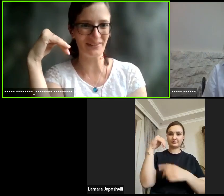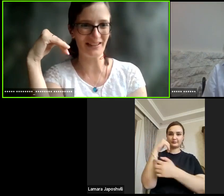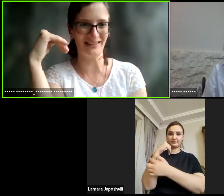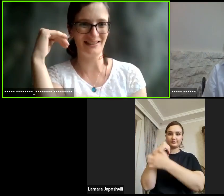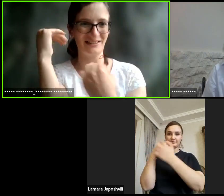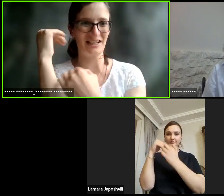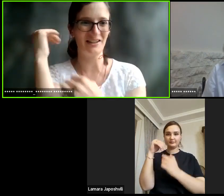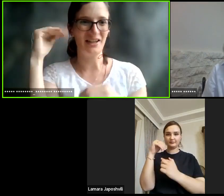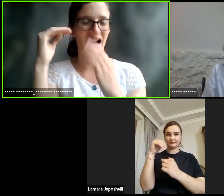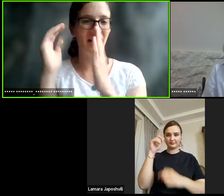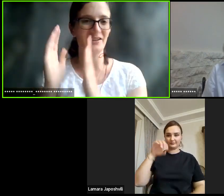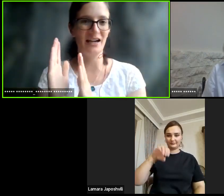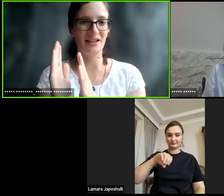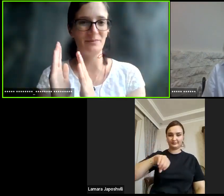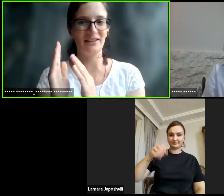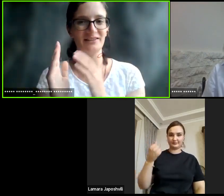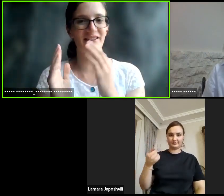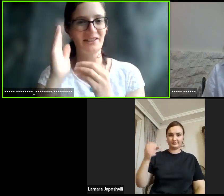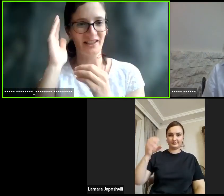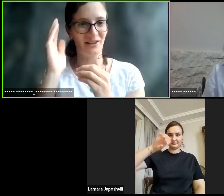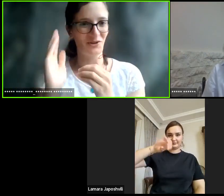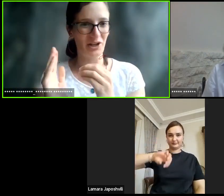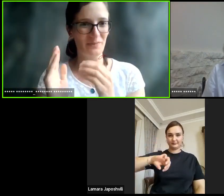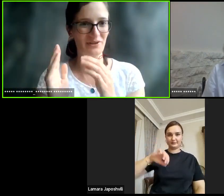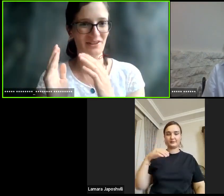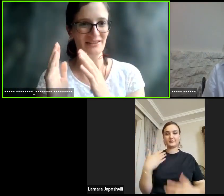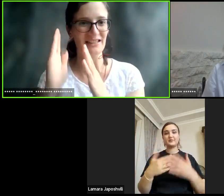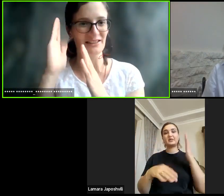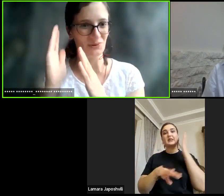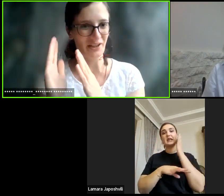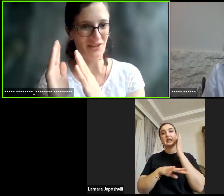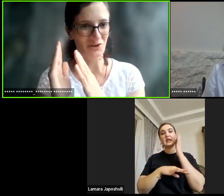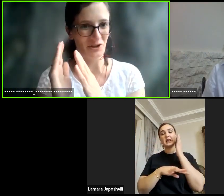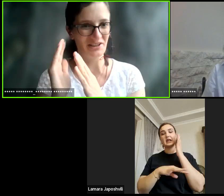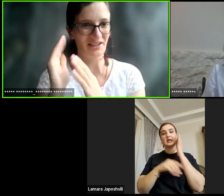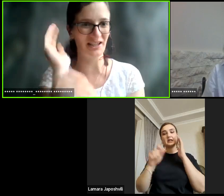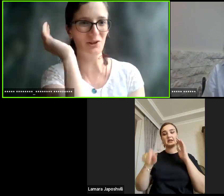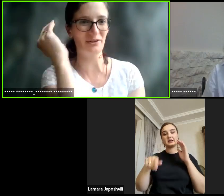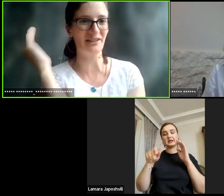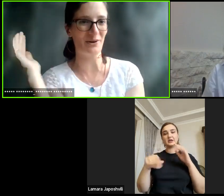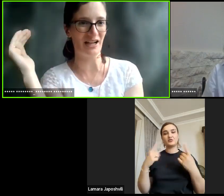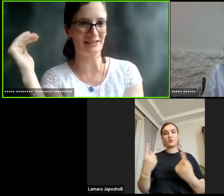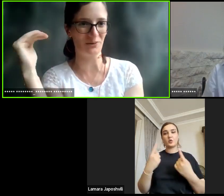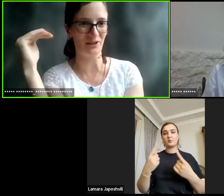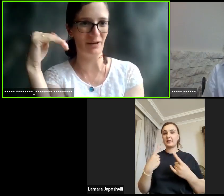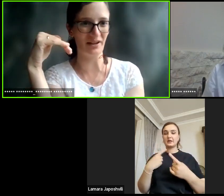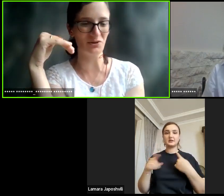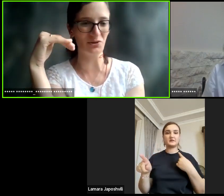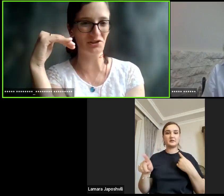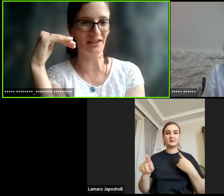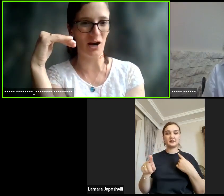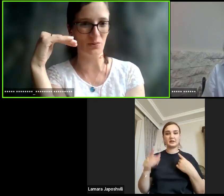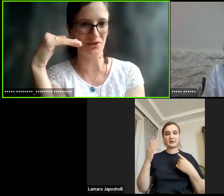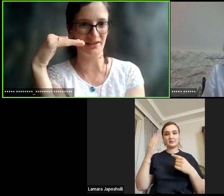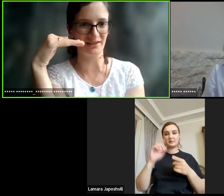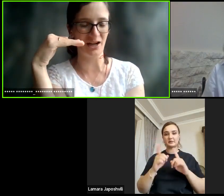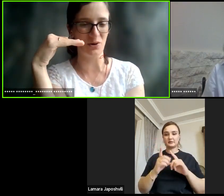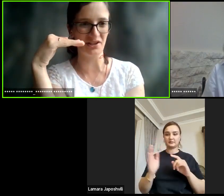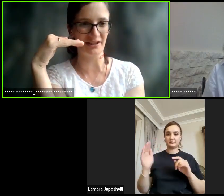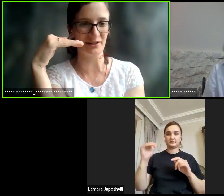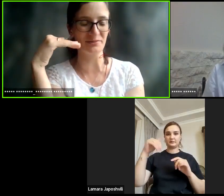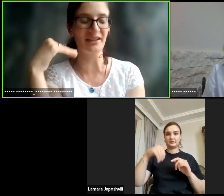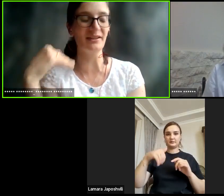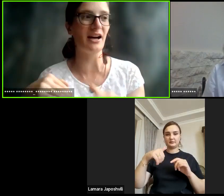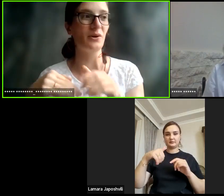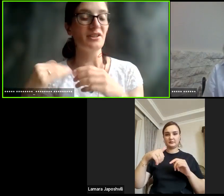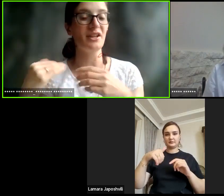ხელჯოხები, არა მაგალითად ხის ხელჯოხებისგან, სტანდარტული ხელჯოხებისგან განსხვავებით, თავი გაწეული აქვს ამ ხელჯოხს და კაუჩს, ესეც